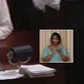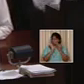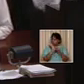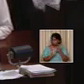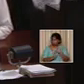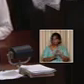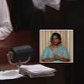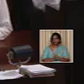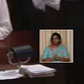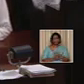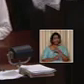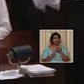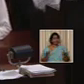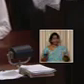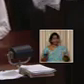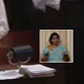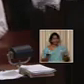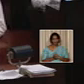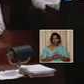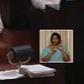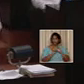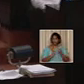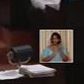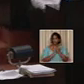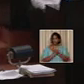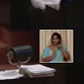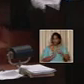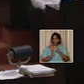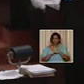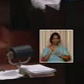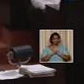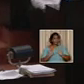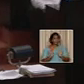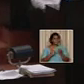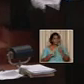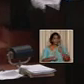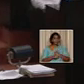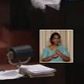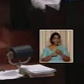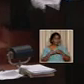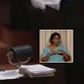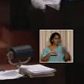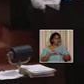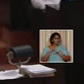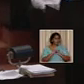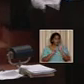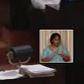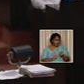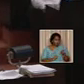තිබේ. ඒ මොනවාද? එම නිර්දේශයන් ක්‍රියාවට නැංවීමට රජය මේවන විට පියවරගෙන